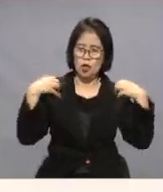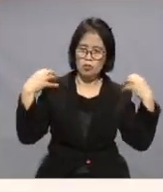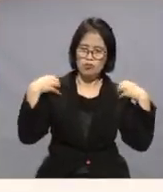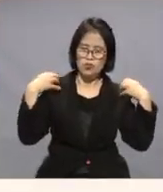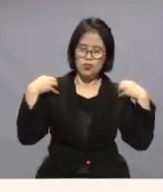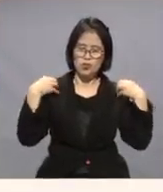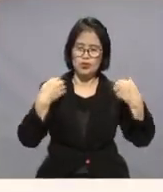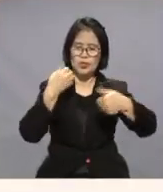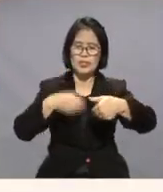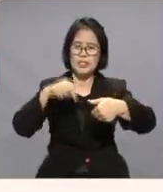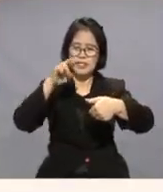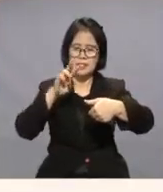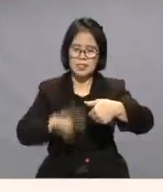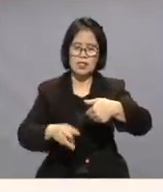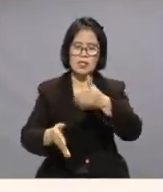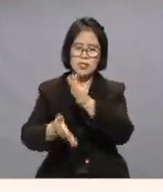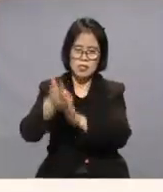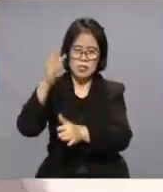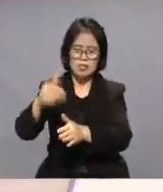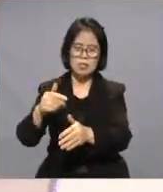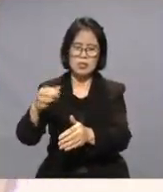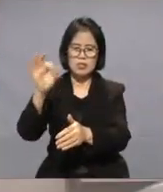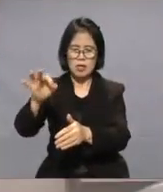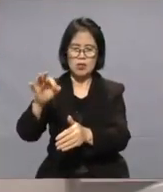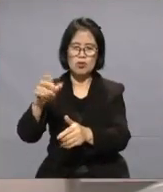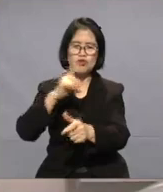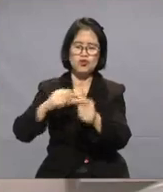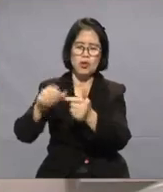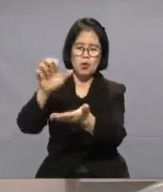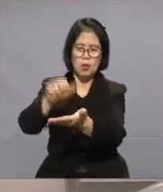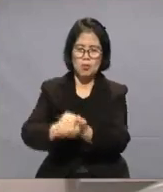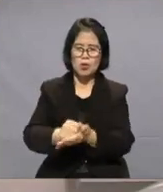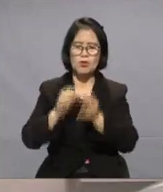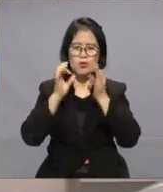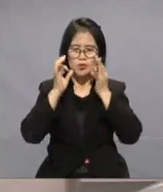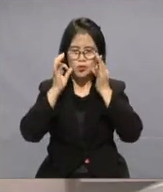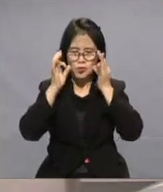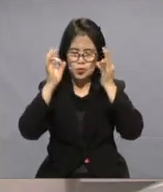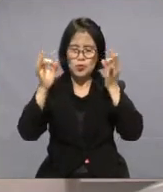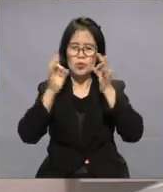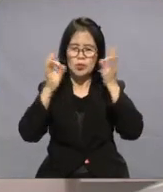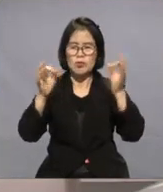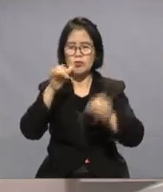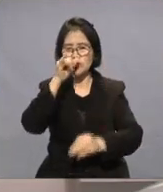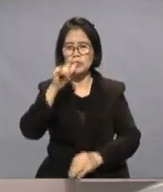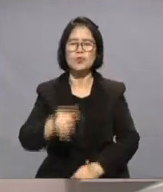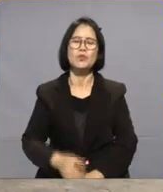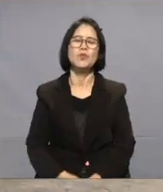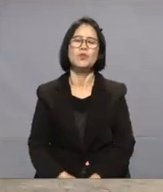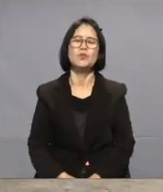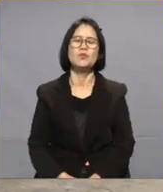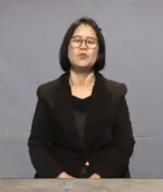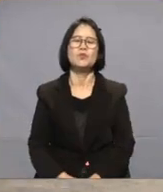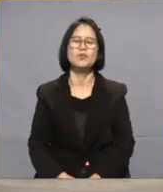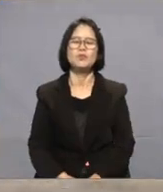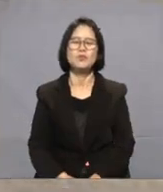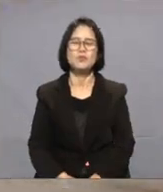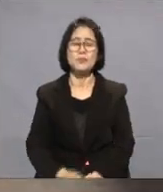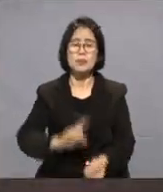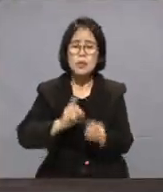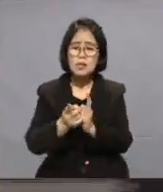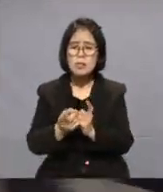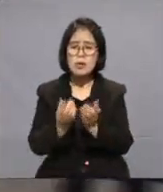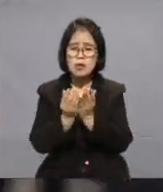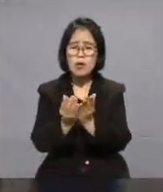중앙정부라든가 인천시의 그 재원을 추가로 좀 확보하려고 굉장히 노력하고 계시거든요. 대체제